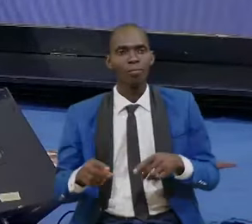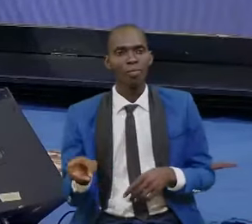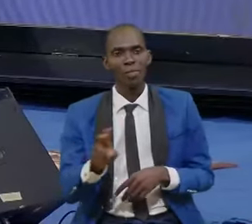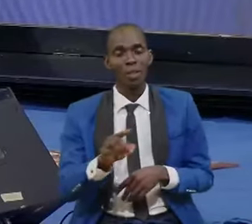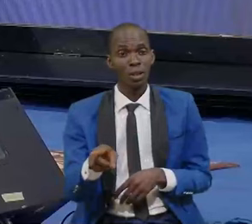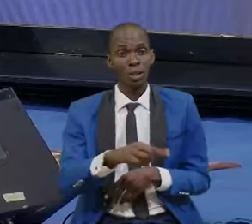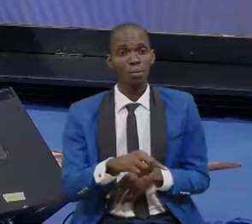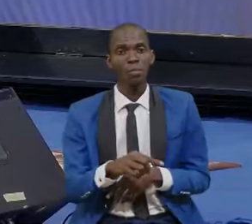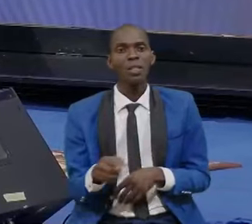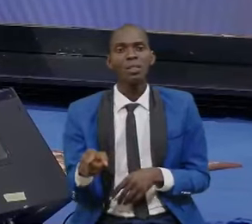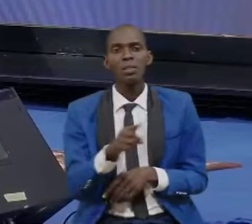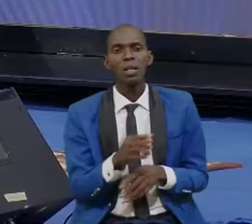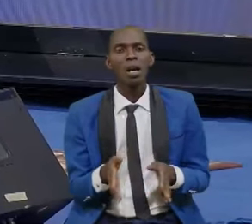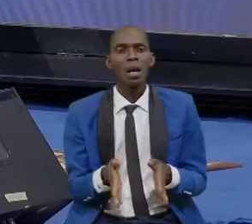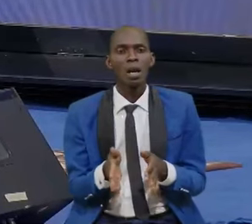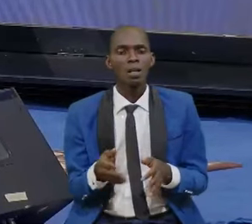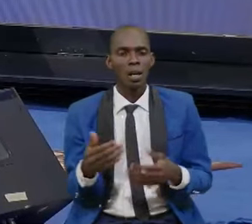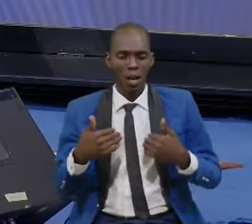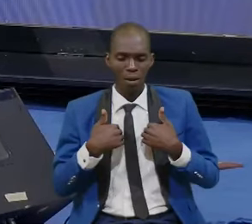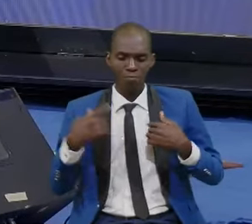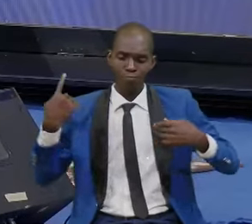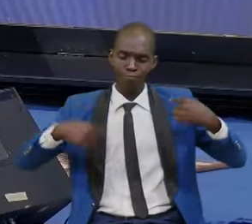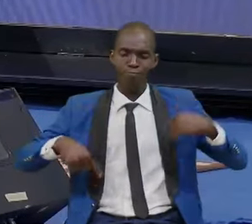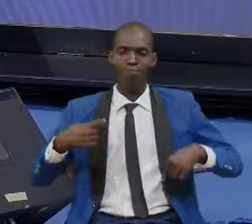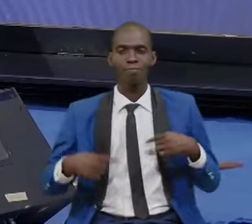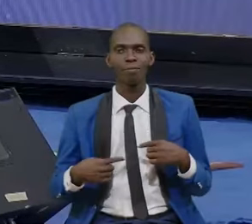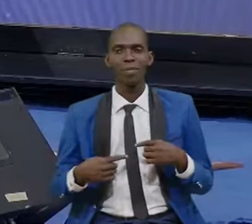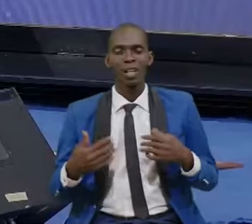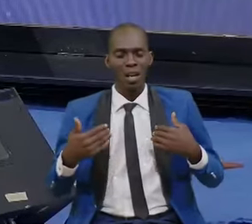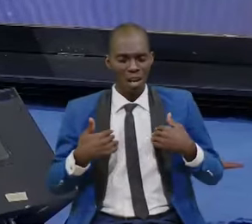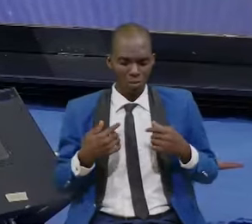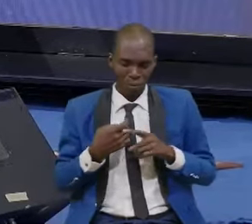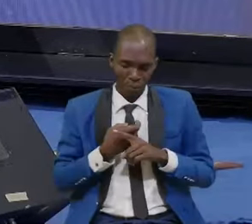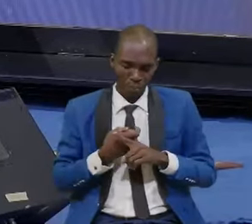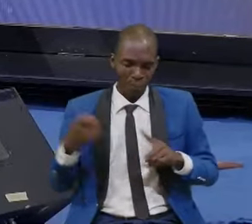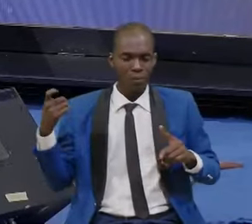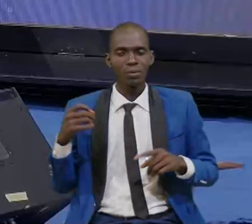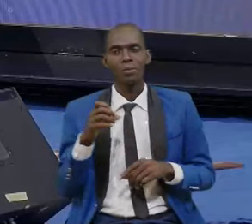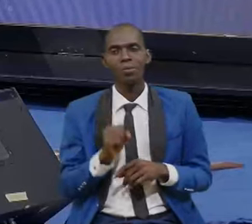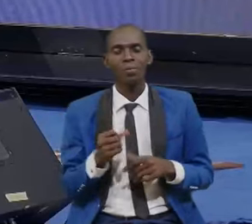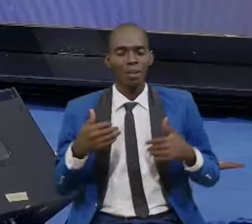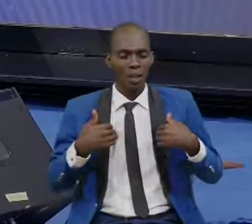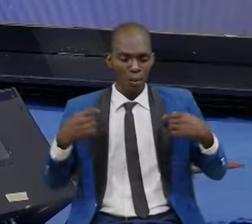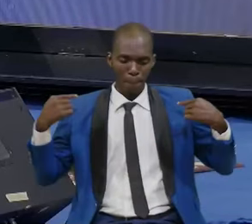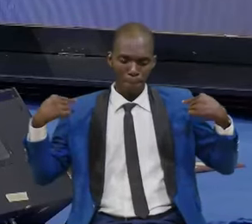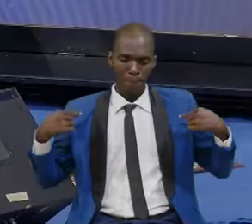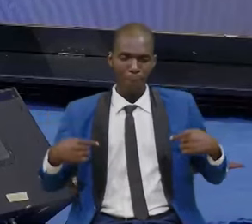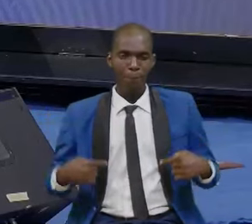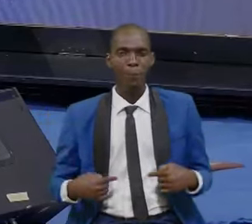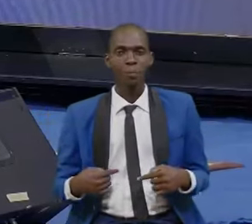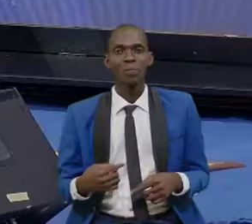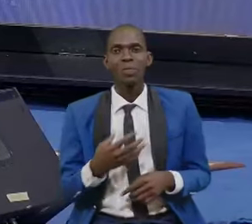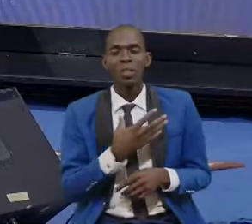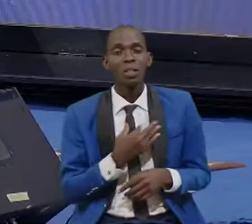coups, ils ont eu des coups, ils ont eu des blessures, ils ont eu des douleurs,